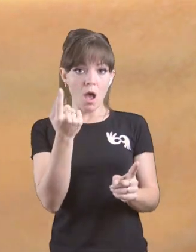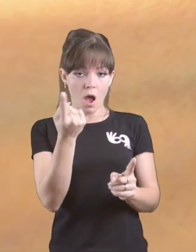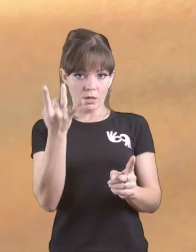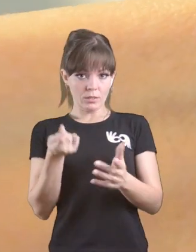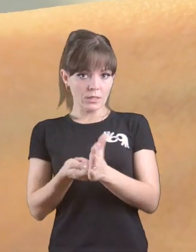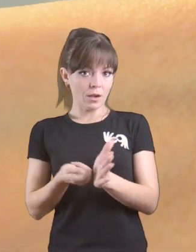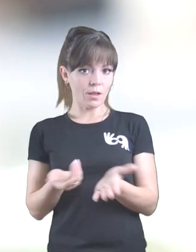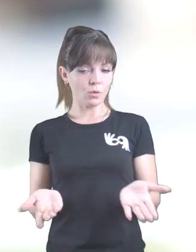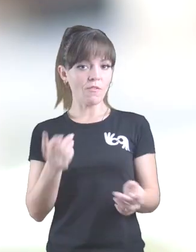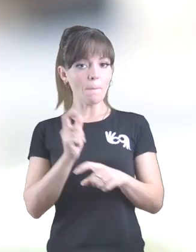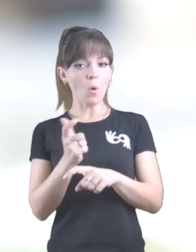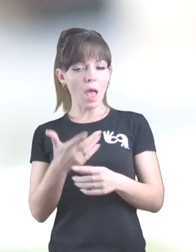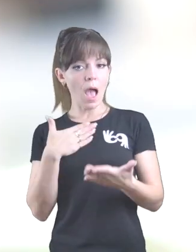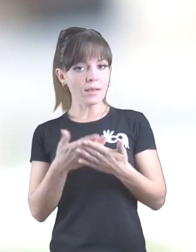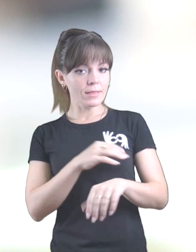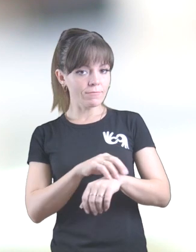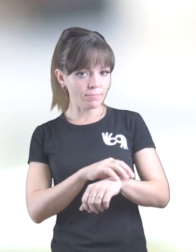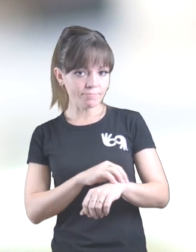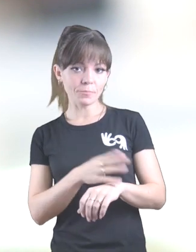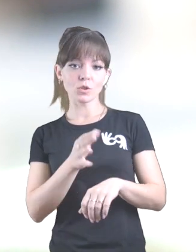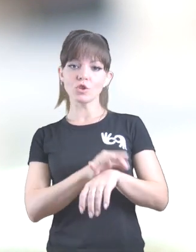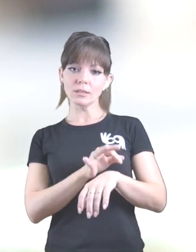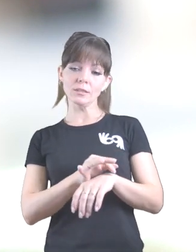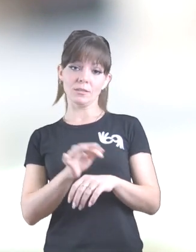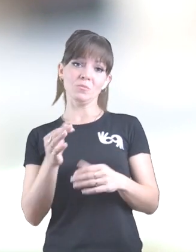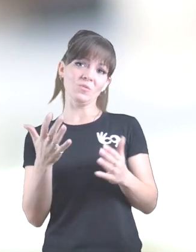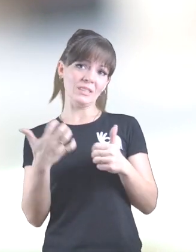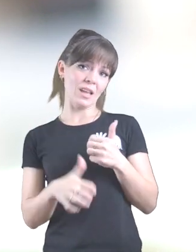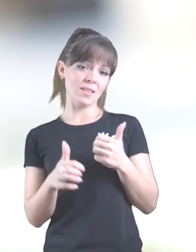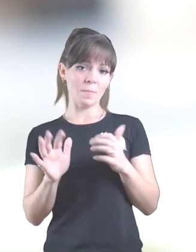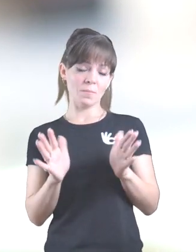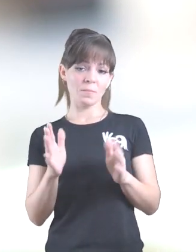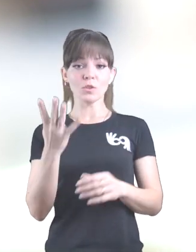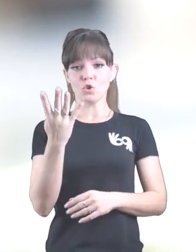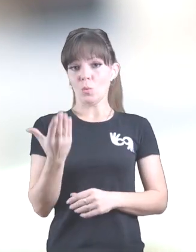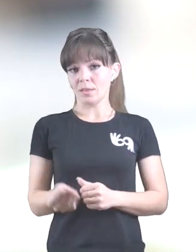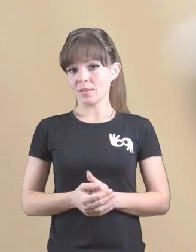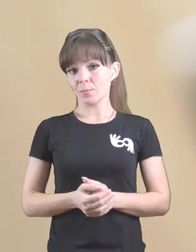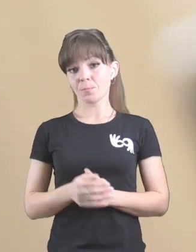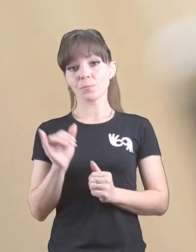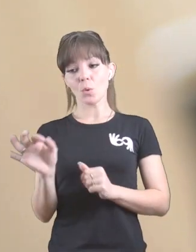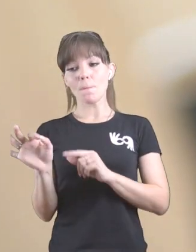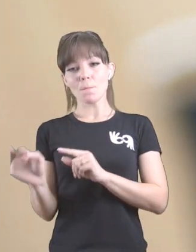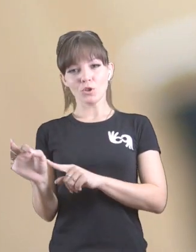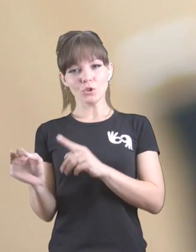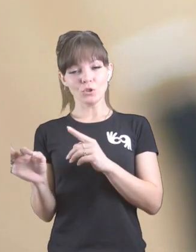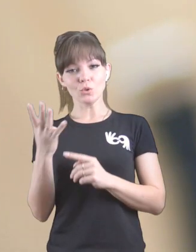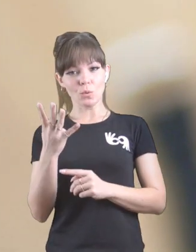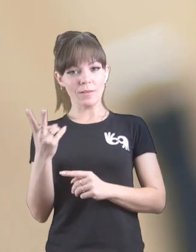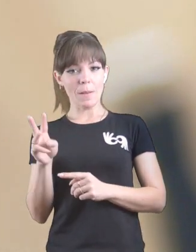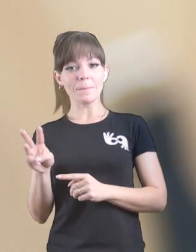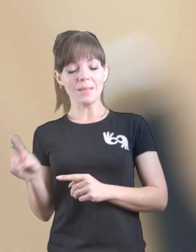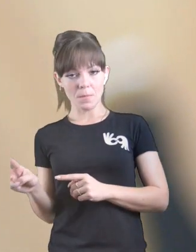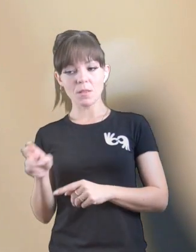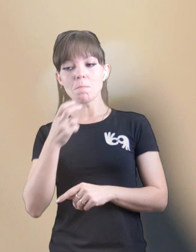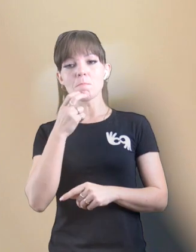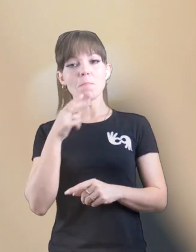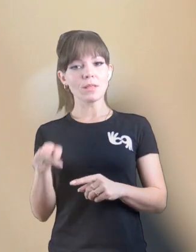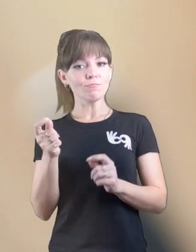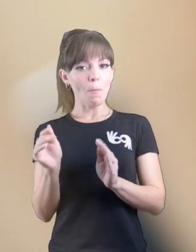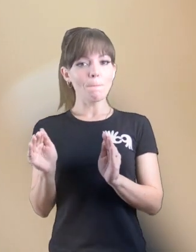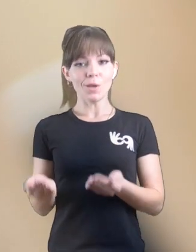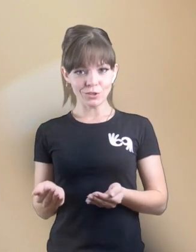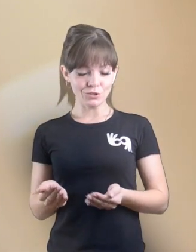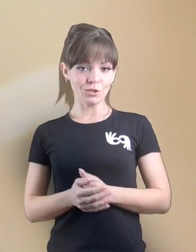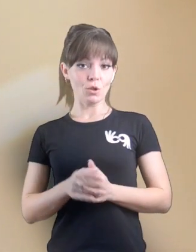на одном заряде. В более активном режиме часы держатся в среднем около 4 дней. У версии с корпусом 42 мм